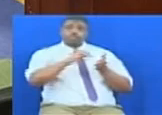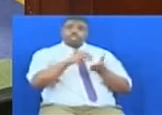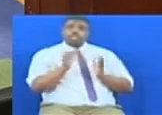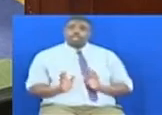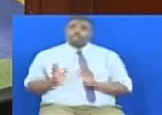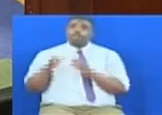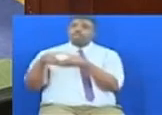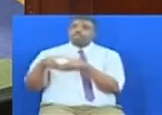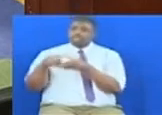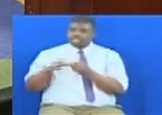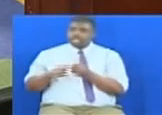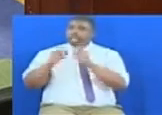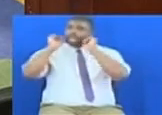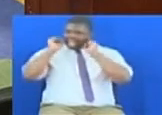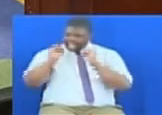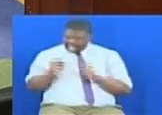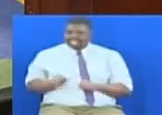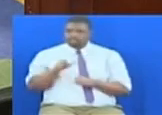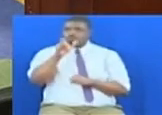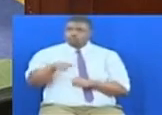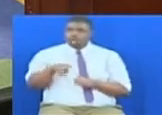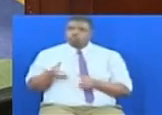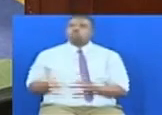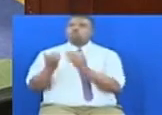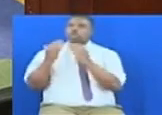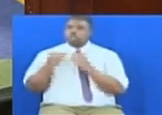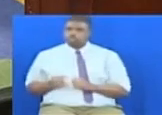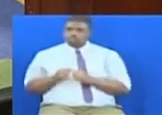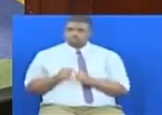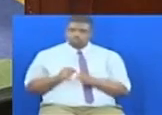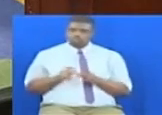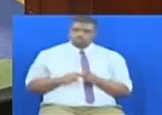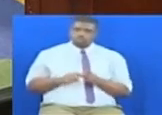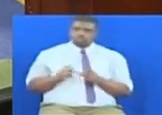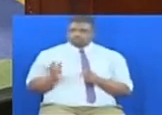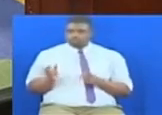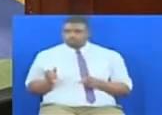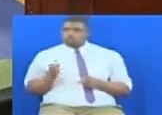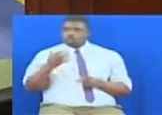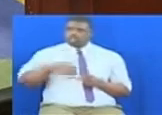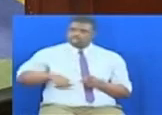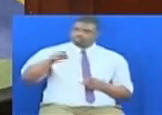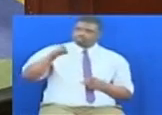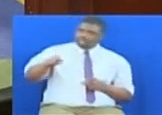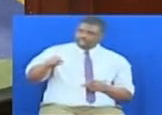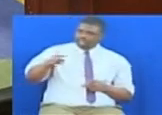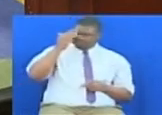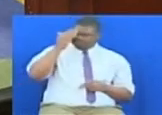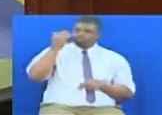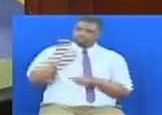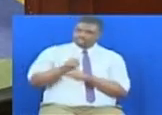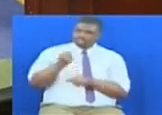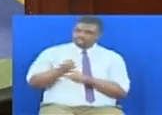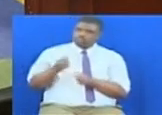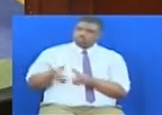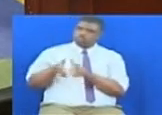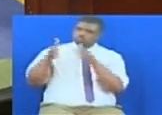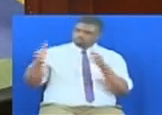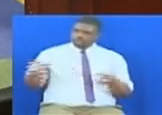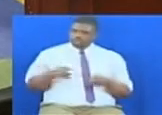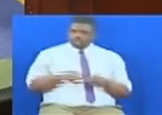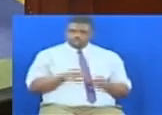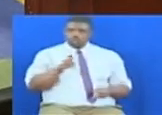kamati lazima ni watu wenye uwezo, na amemwacha waziri pale akijua kwamba anafanya kazi kubwa.